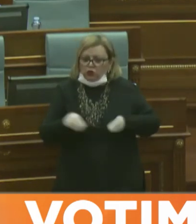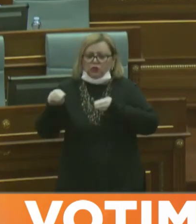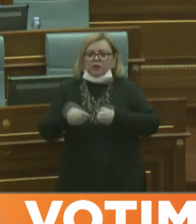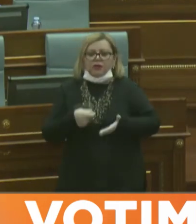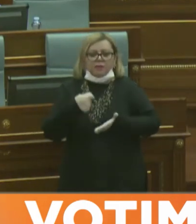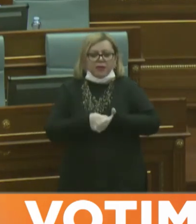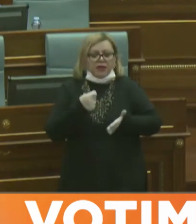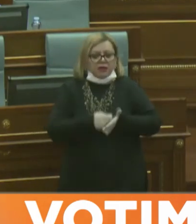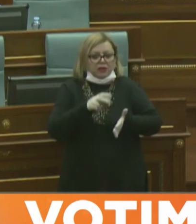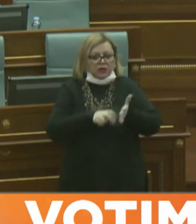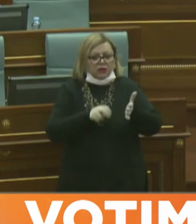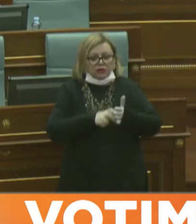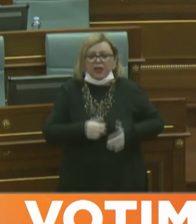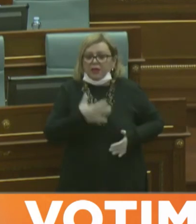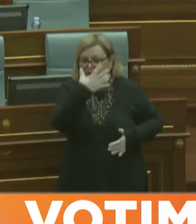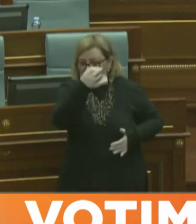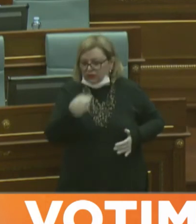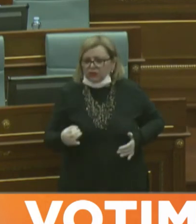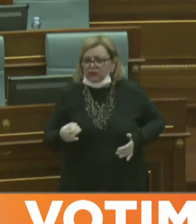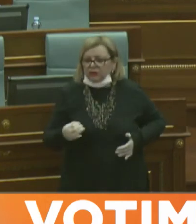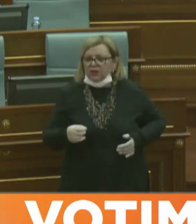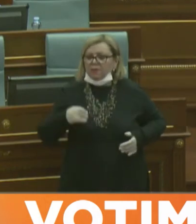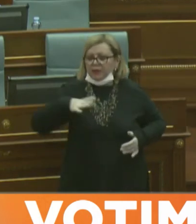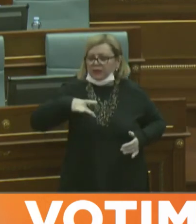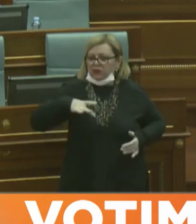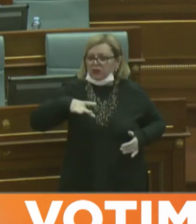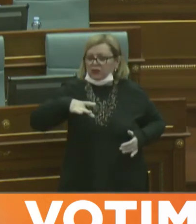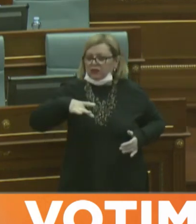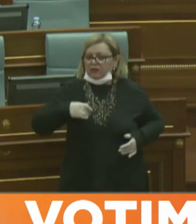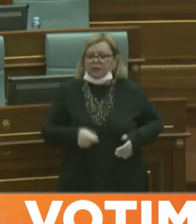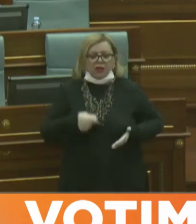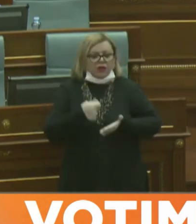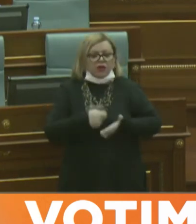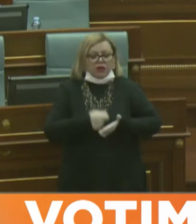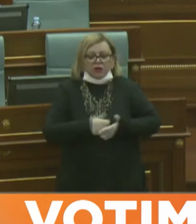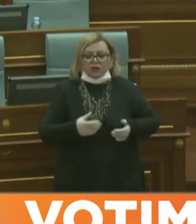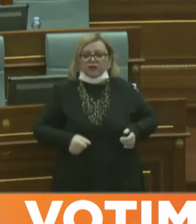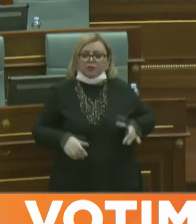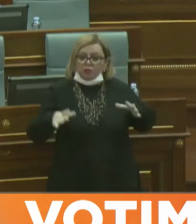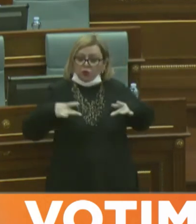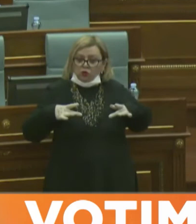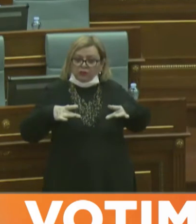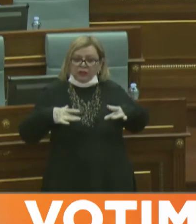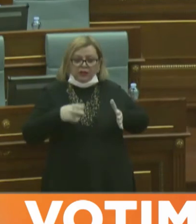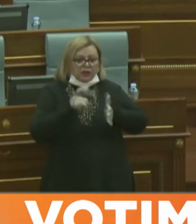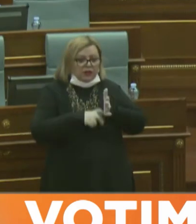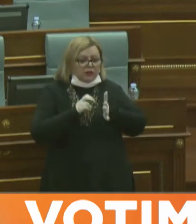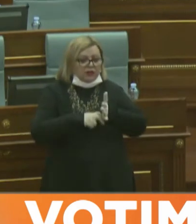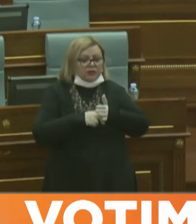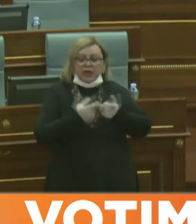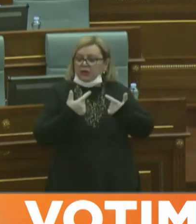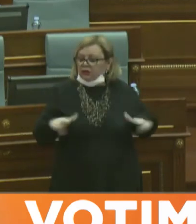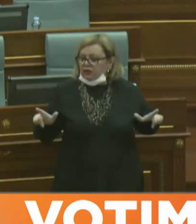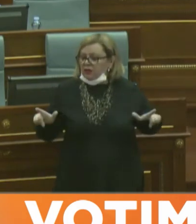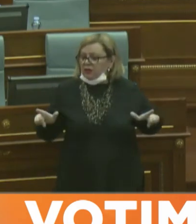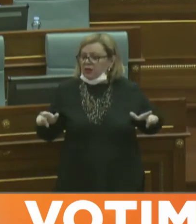tatimeve, përmes mbulimit të 5% të kontributit pensional që biznesi paguon për punëtor, përmes pushimeve tatimore, përmes lirimeve